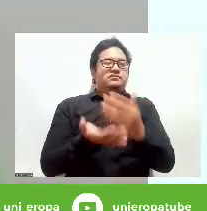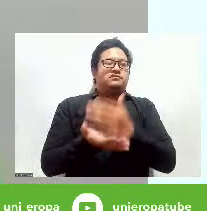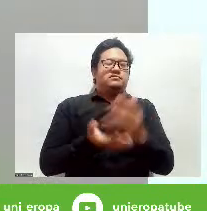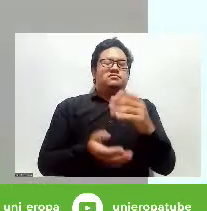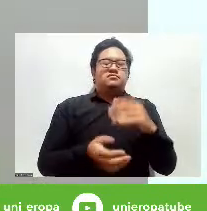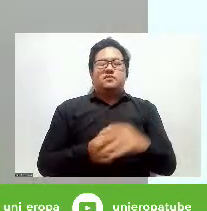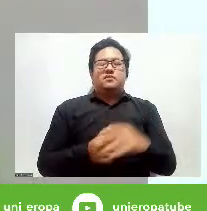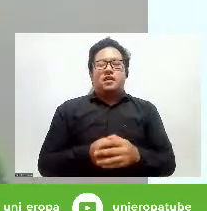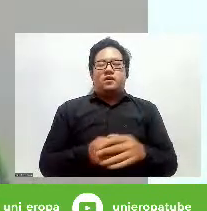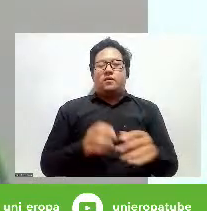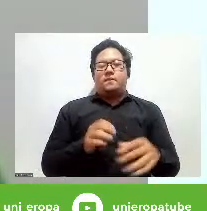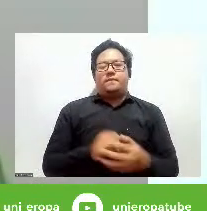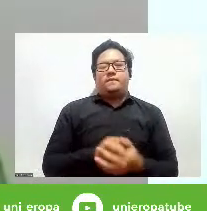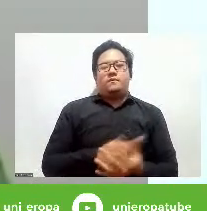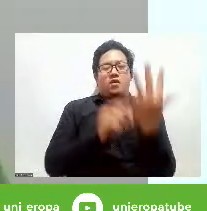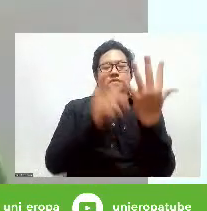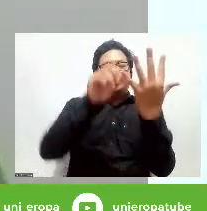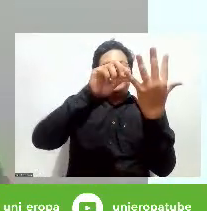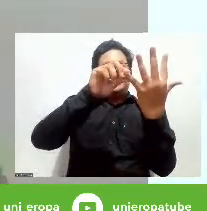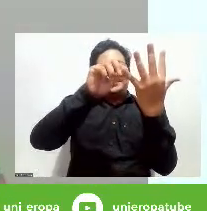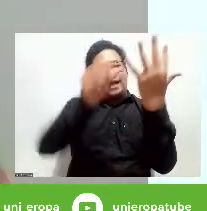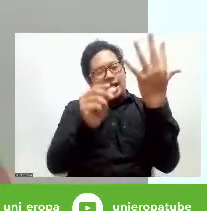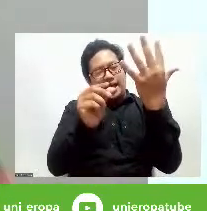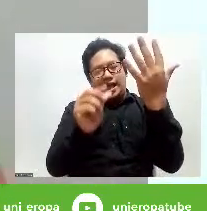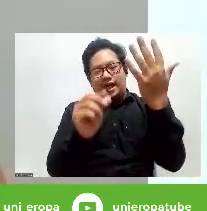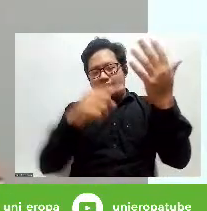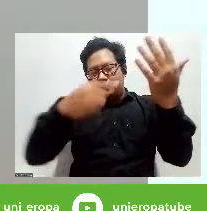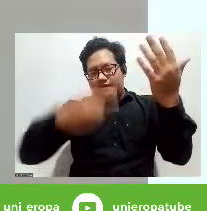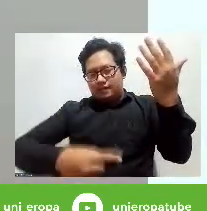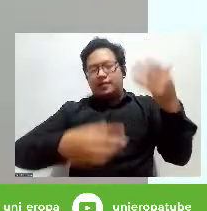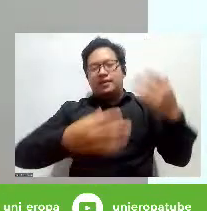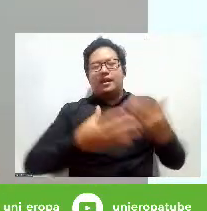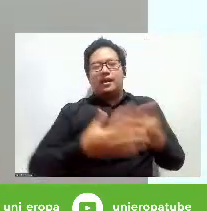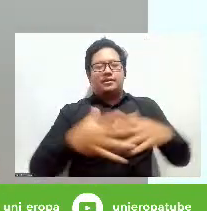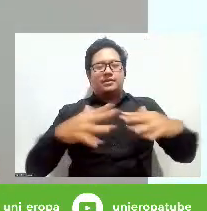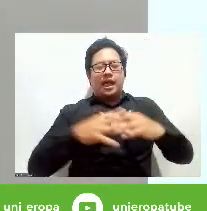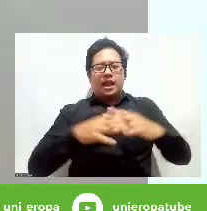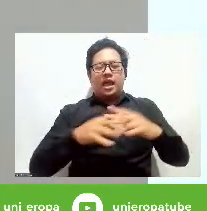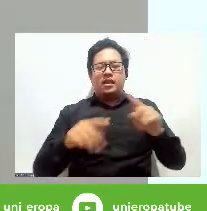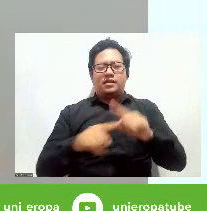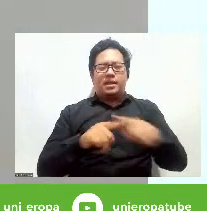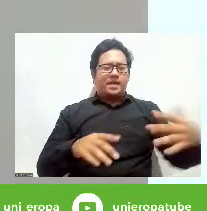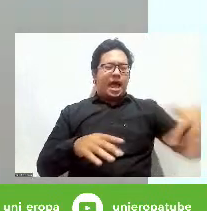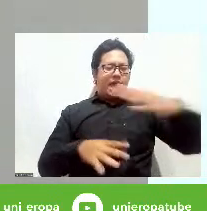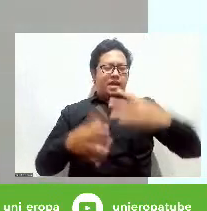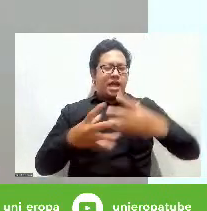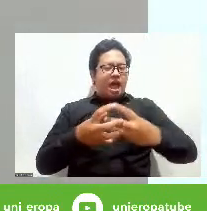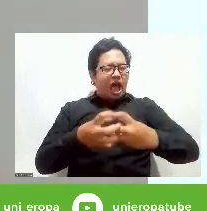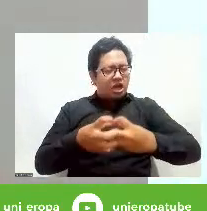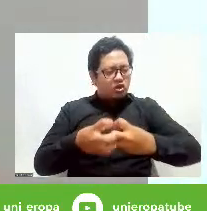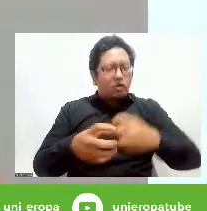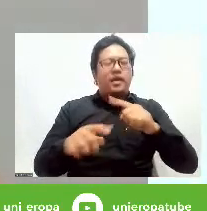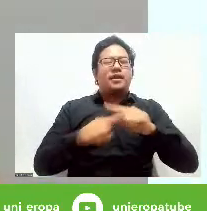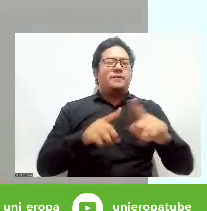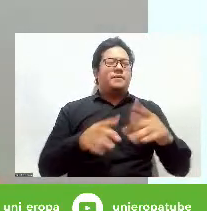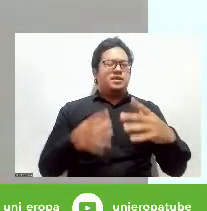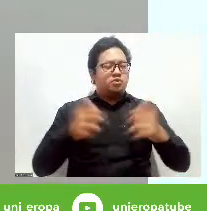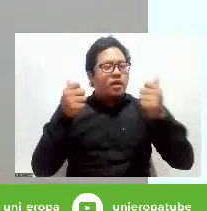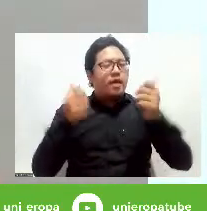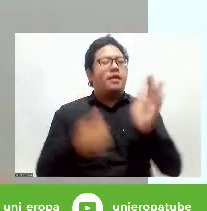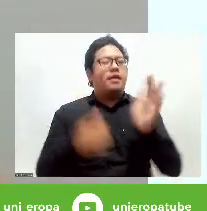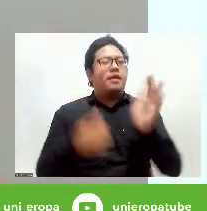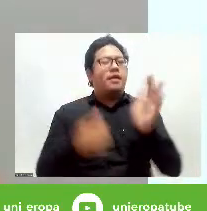masuk ke sana dihancurkan oleh air tapi tidak sempurna Nah inilah yang dianggap sebagai